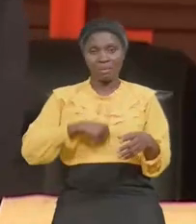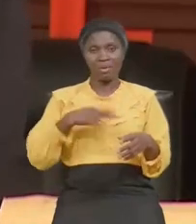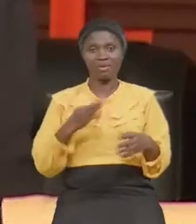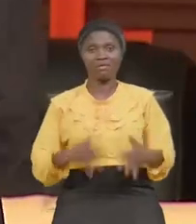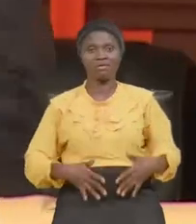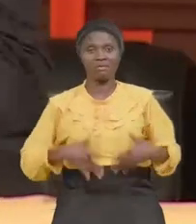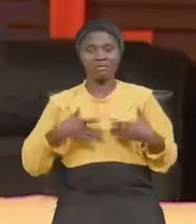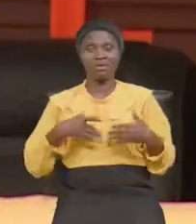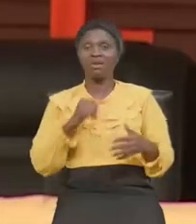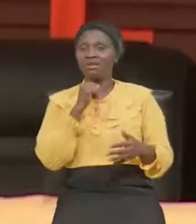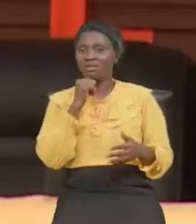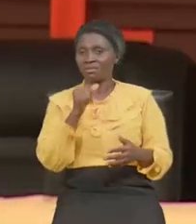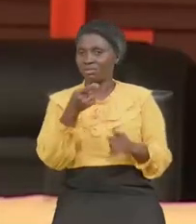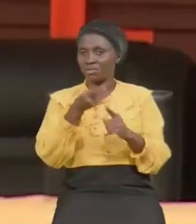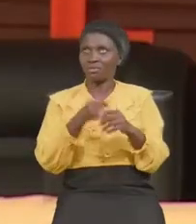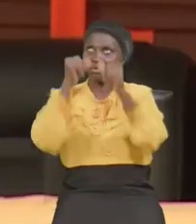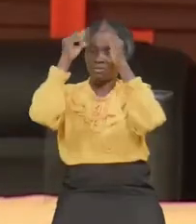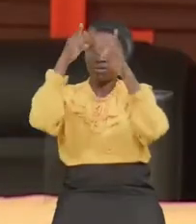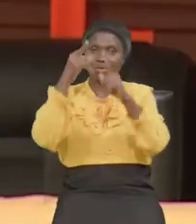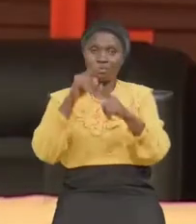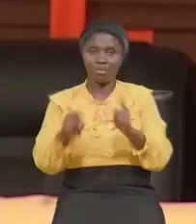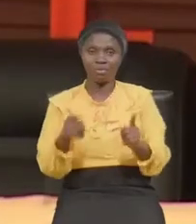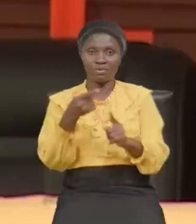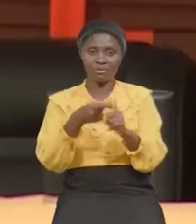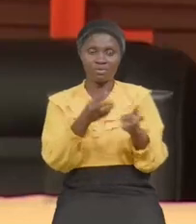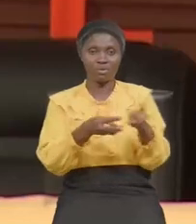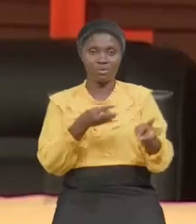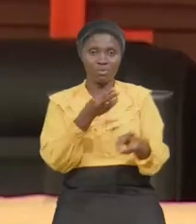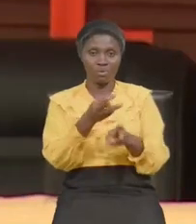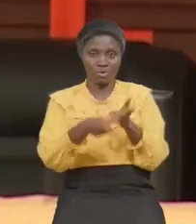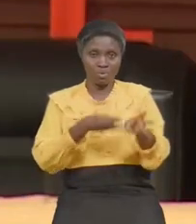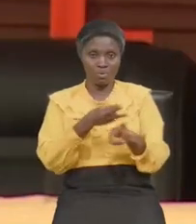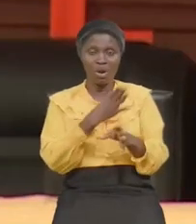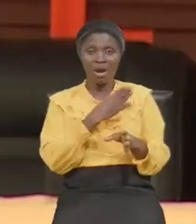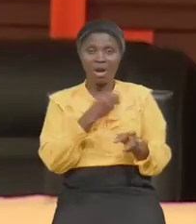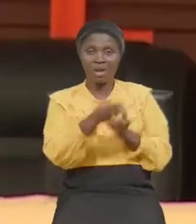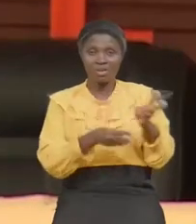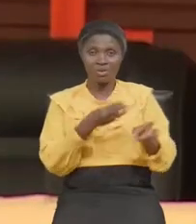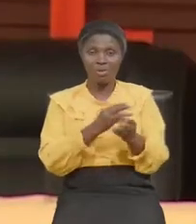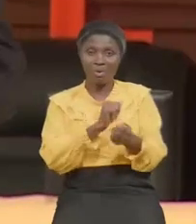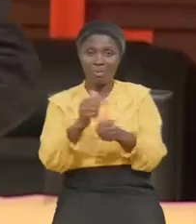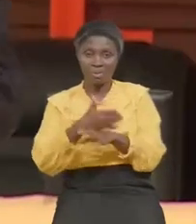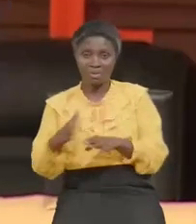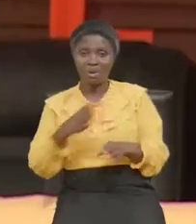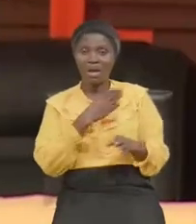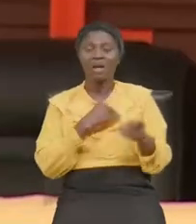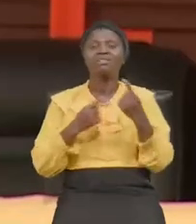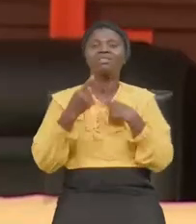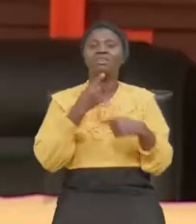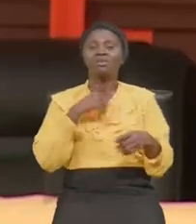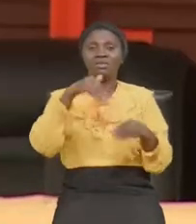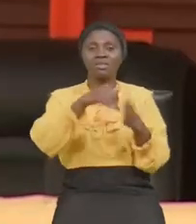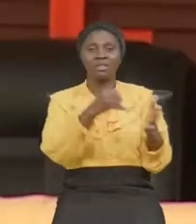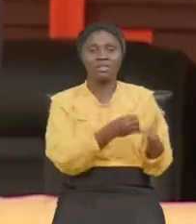du monde. Et le monde passe. Et sa convoitise aussi. Mais celui qui fait